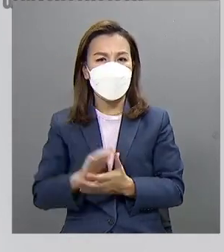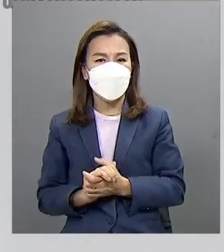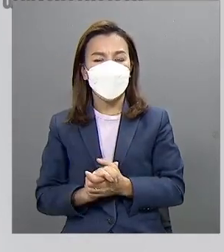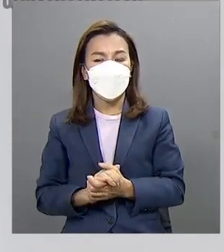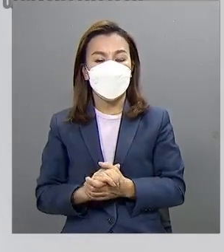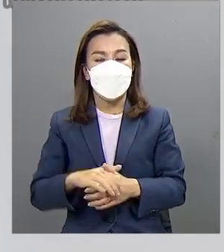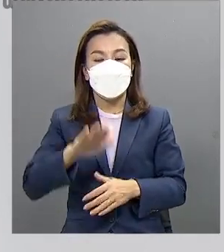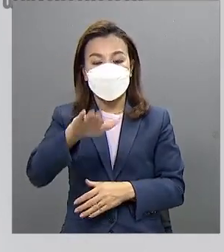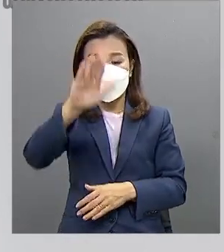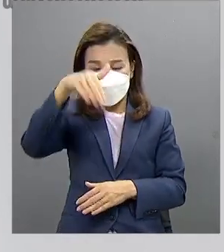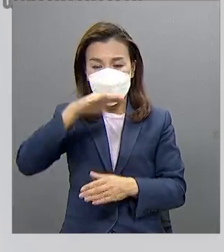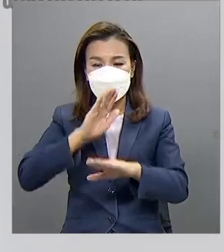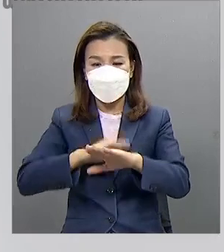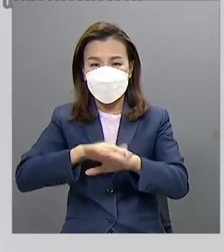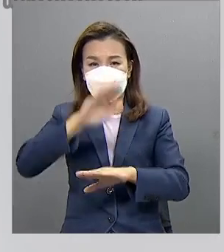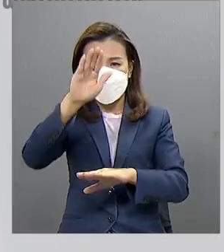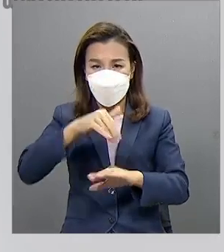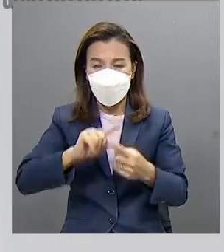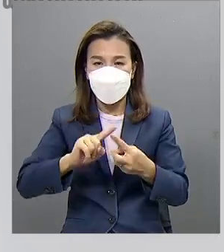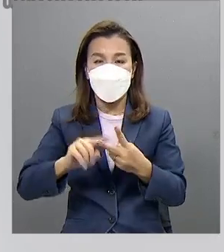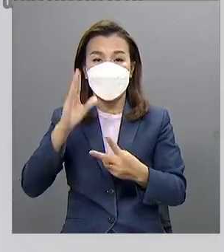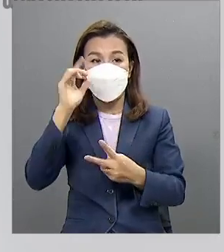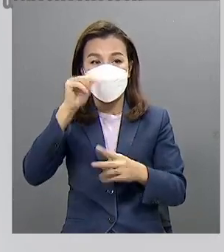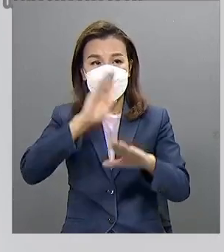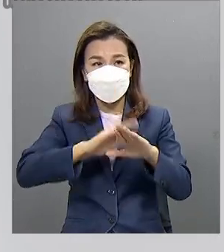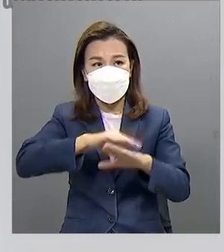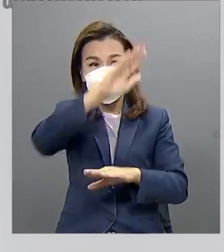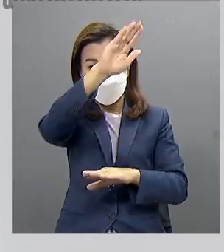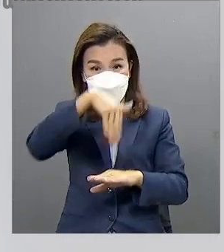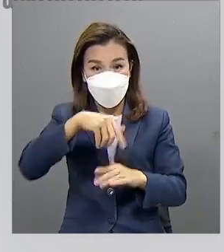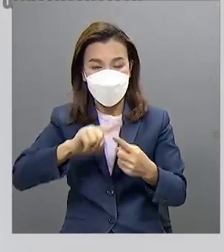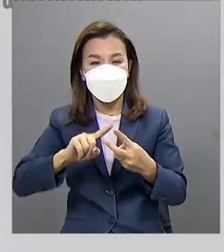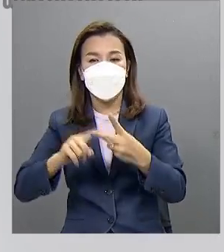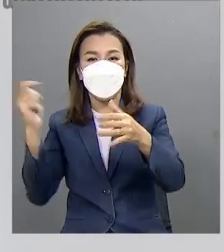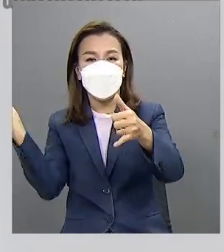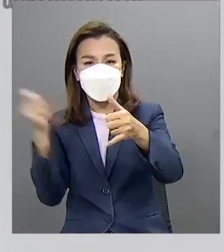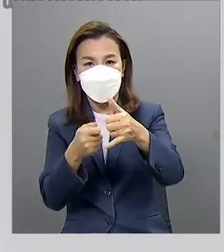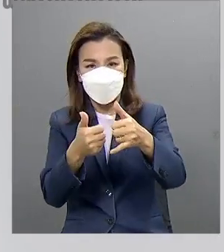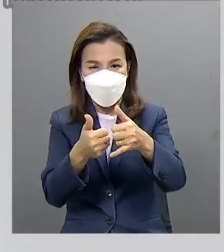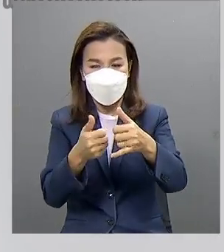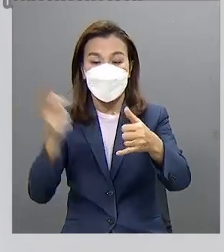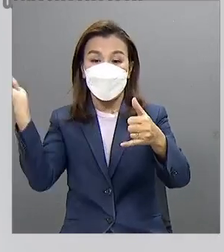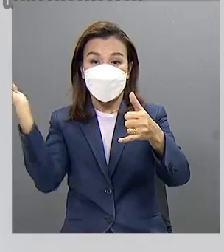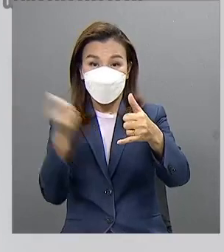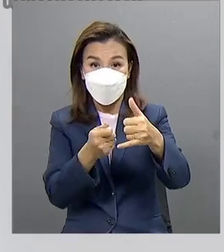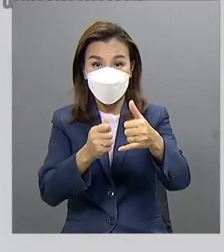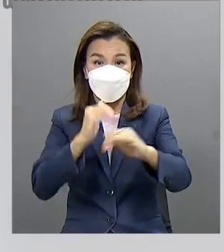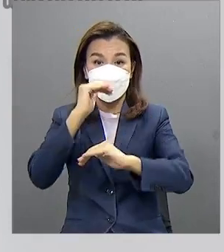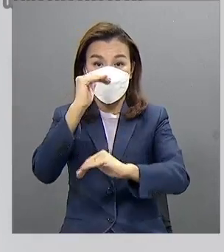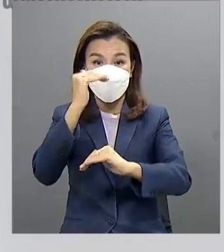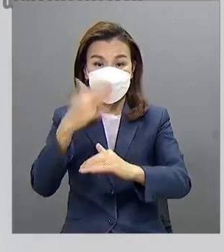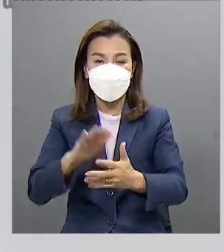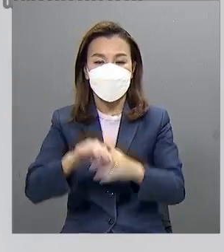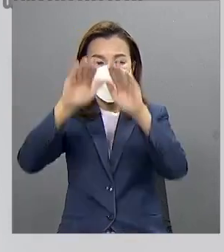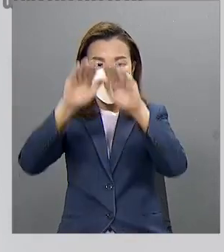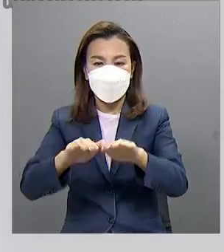แม่มาตักเตือนนะครับหรือจะลงโทษก็ได้แล้วนะนะครับแต่ให้ลดโทษลงกึ่งหนึ่งนะครับหมายถึงว่าลดโทษให้ครึ่งหนึ่งสมมติมีความผิดนะต้อง